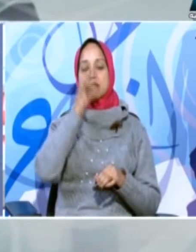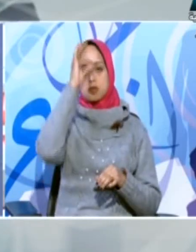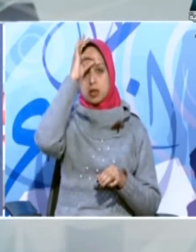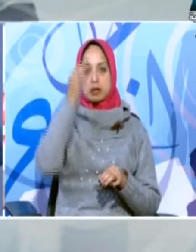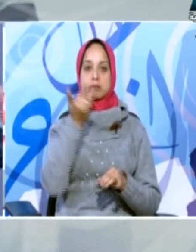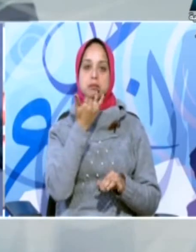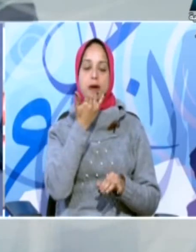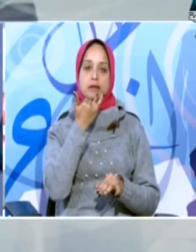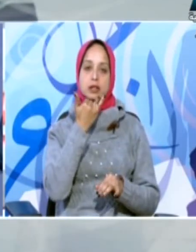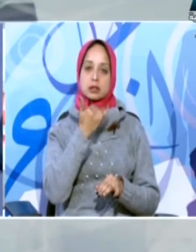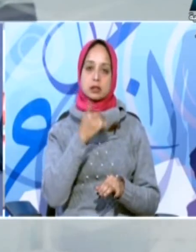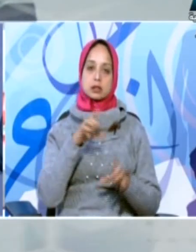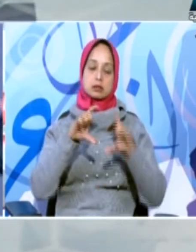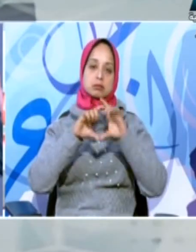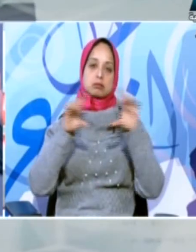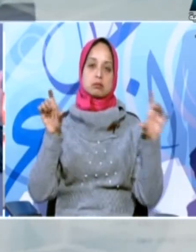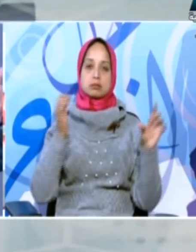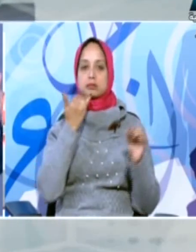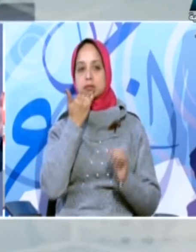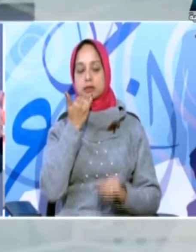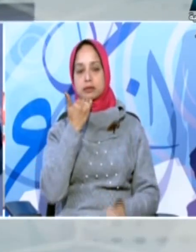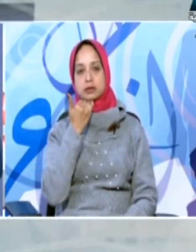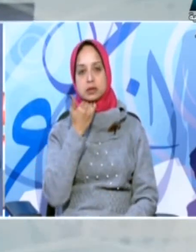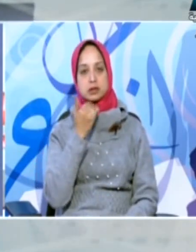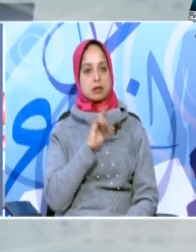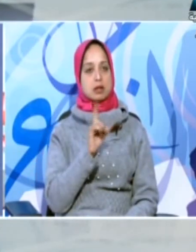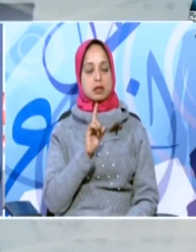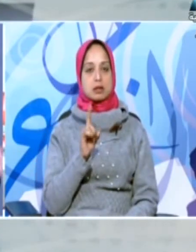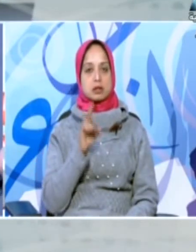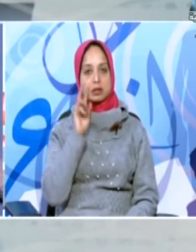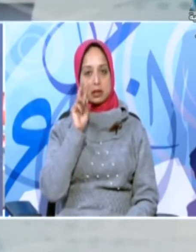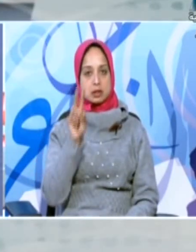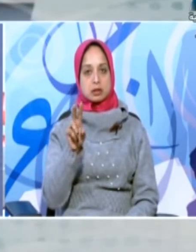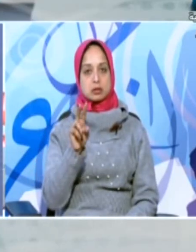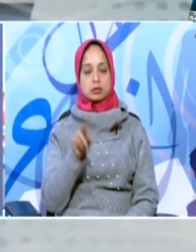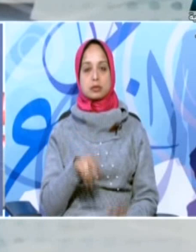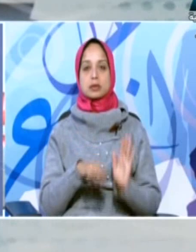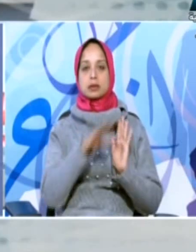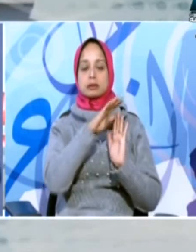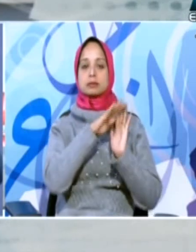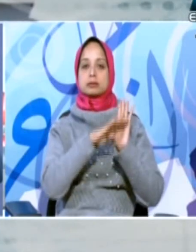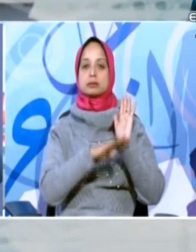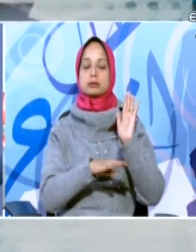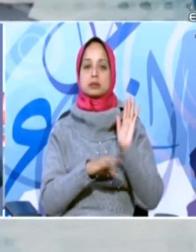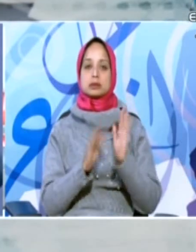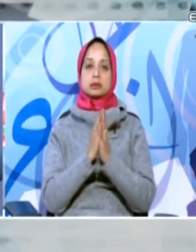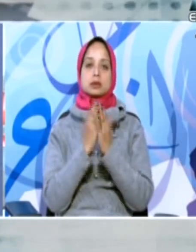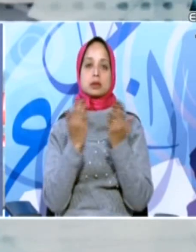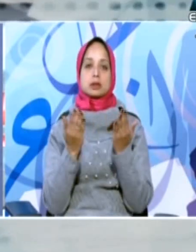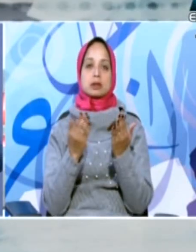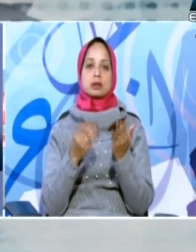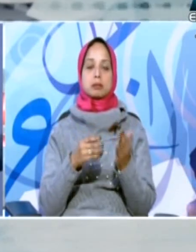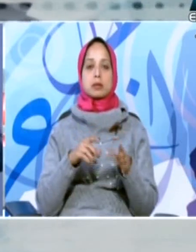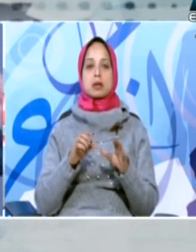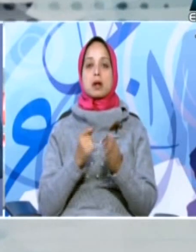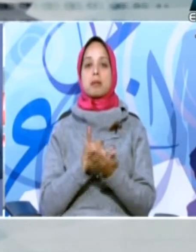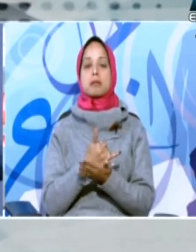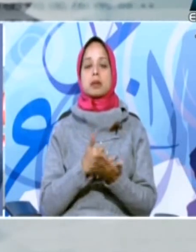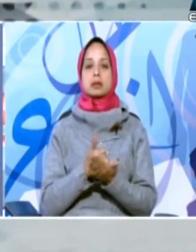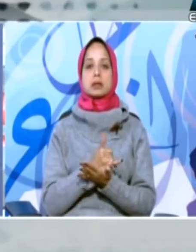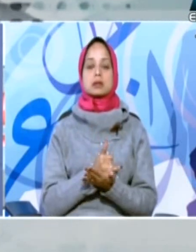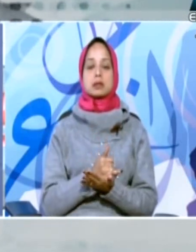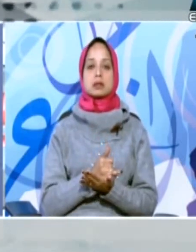عايز عنوان لوحه ولا اشاره المرور عشان تعرف ان دي ثوره واللي تحتها دي احداث؟ لا، الكتاب ما شرح، ما عملهاش عنوان كبير زي